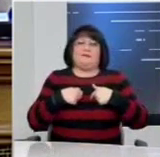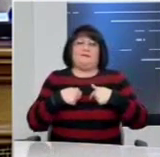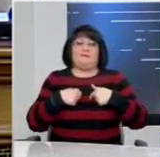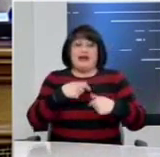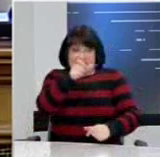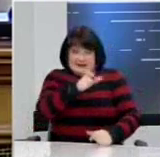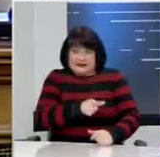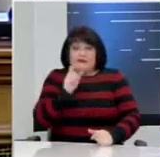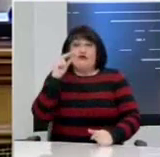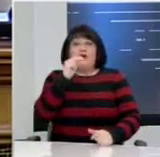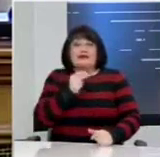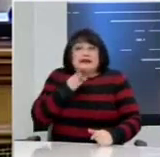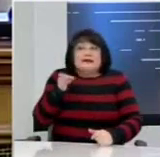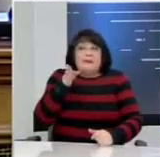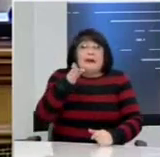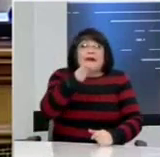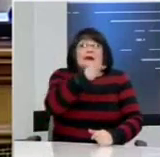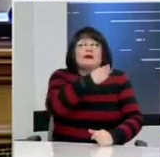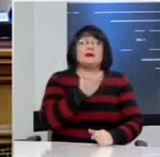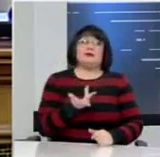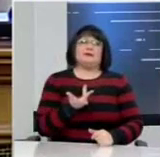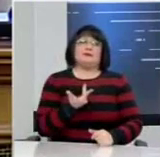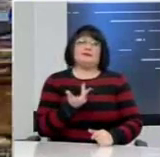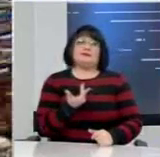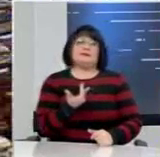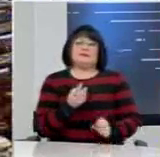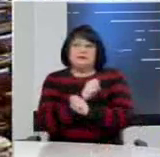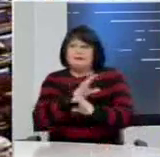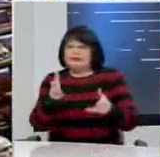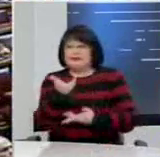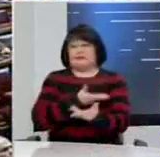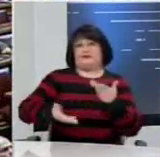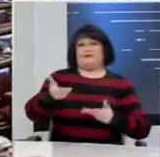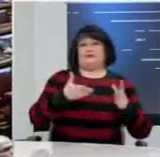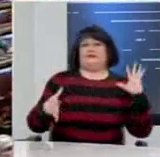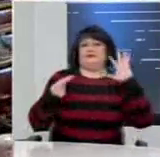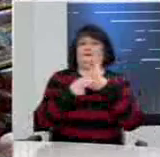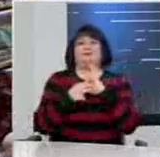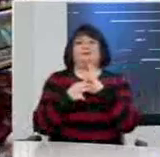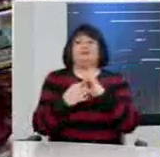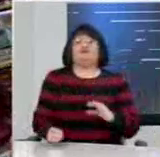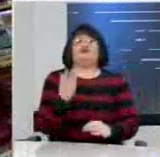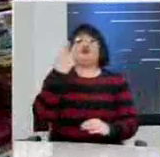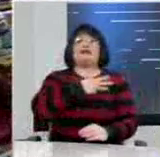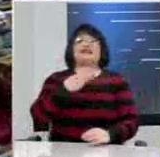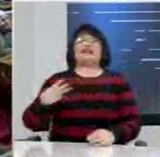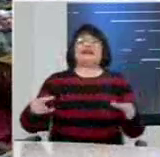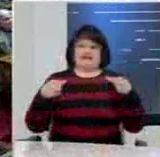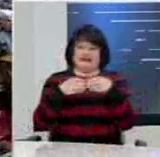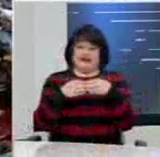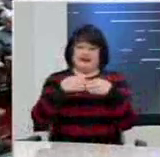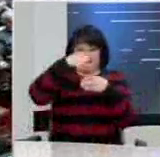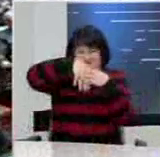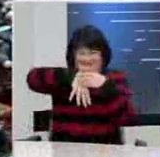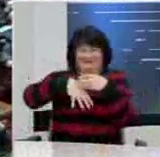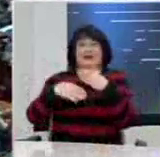γίνετε συνεπώς το πιο διαδραστικό κομμάτι του νέου ΣΥΡΙΖΑ. Ο ιστός που